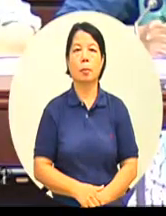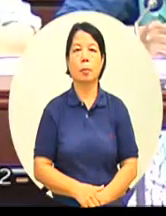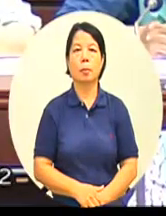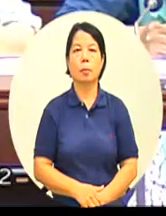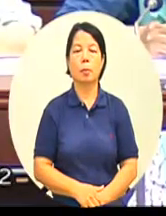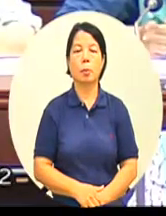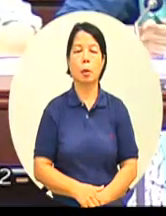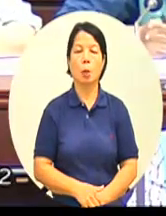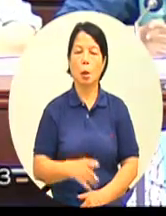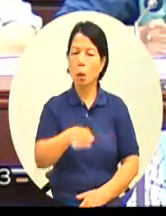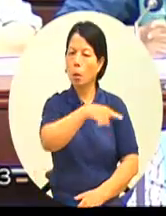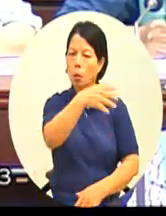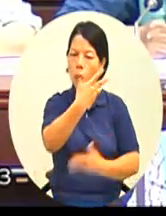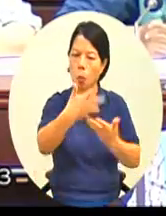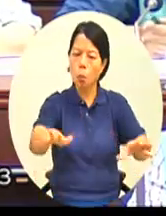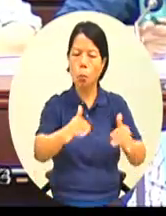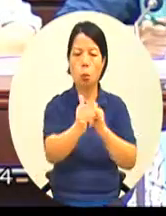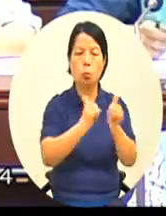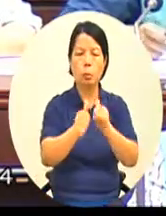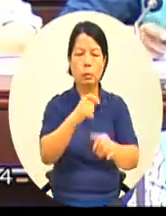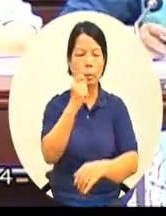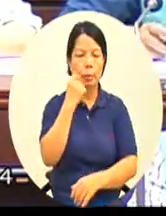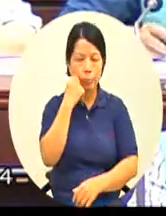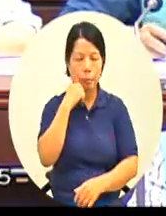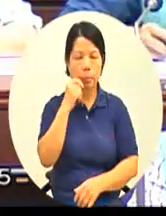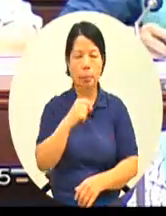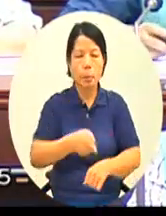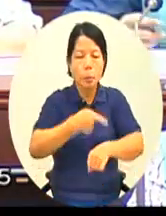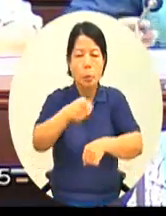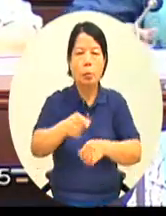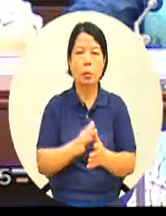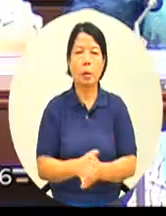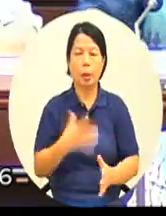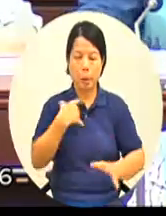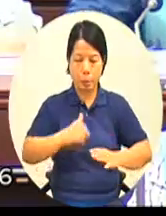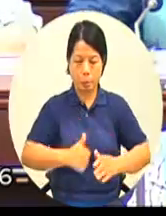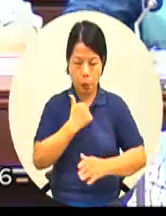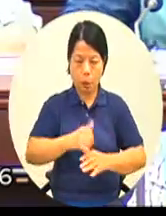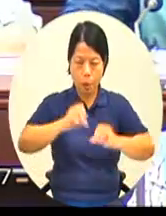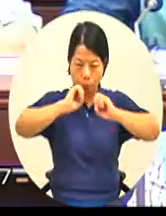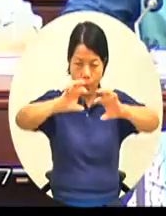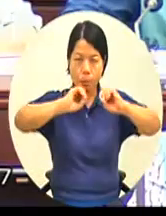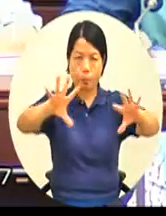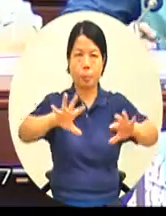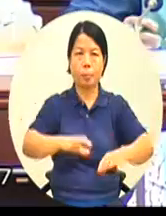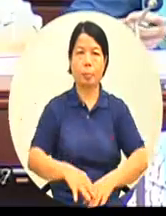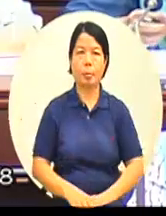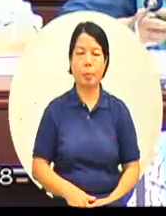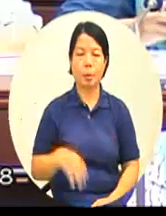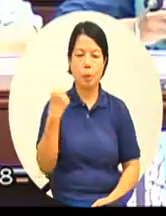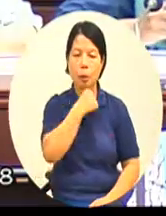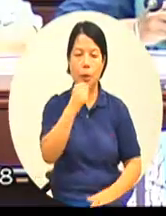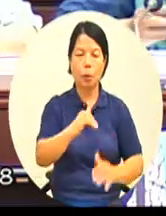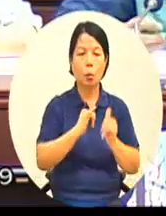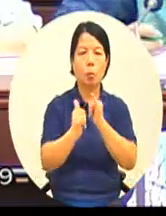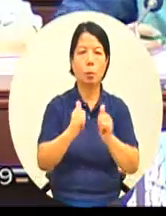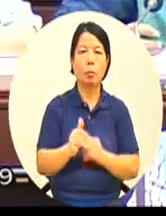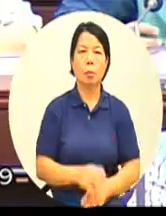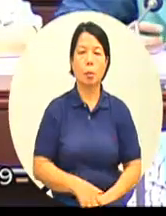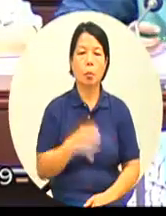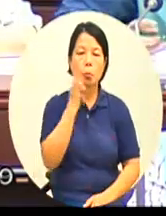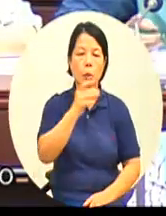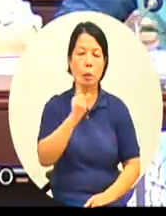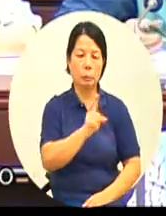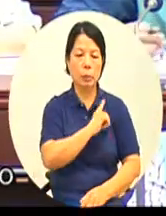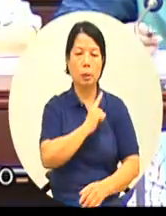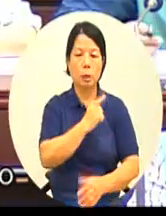很多的民众他可能习惯还是实体的宣导哈，还是台湾的民众比较没有习惯自己去查